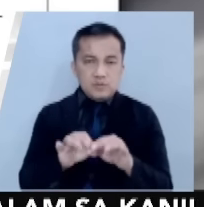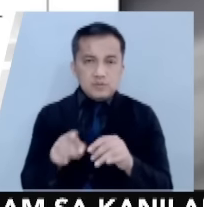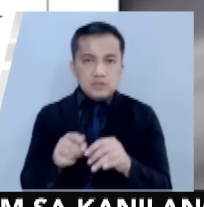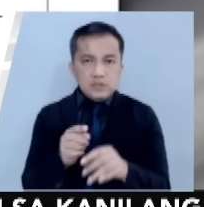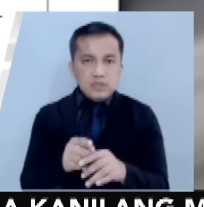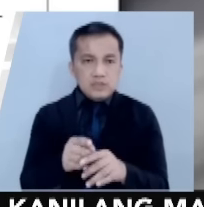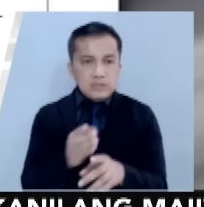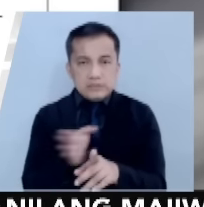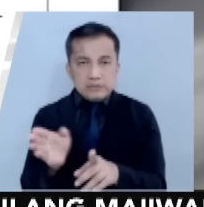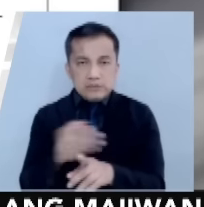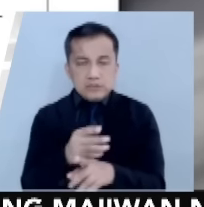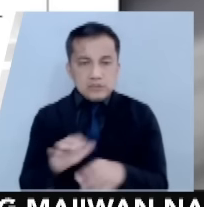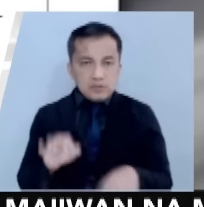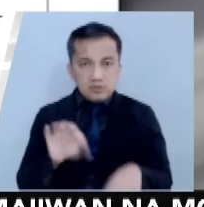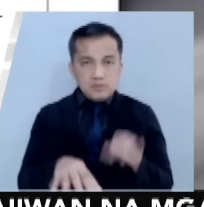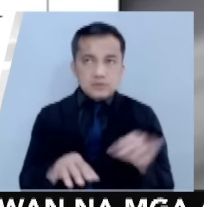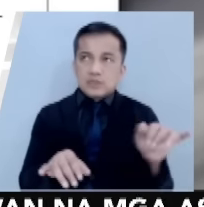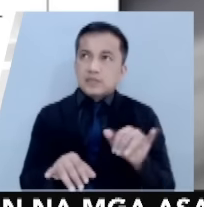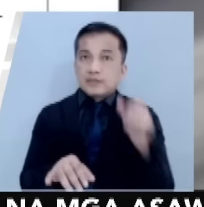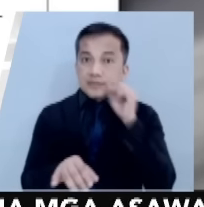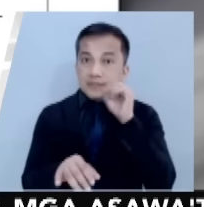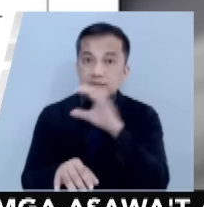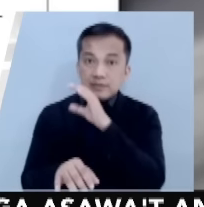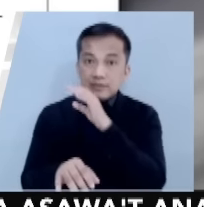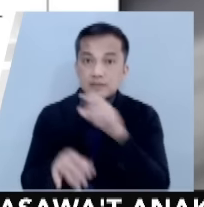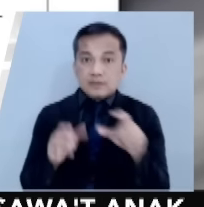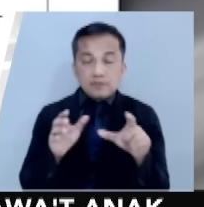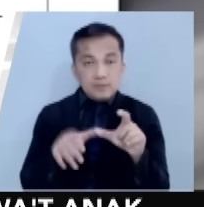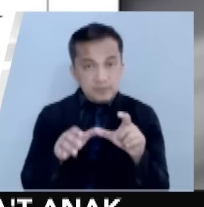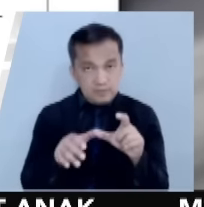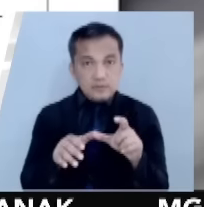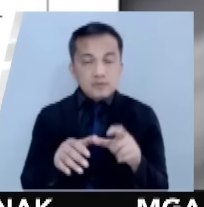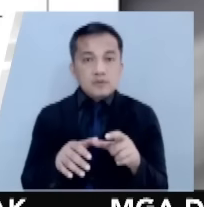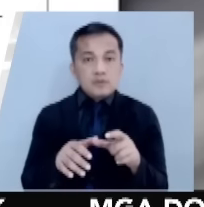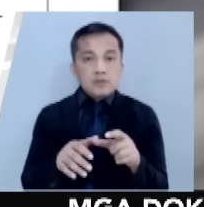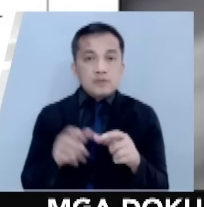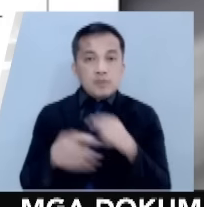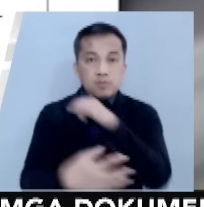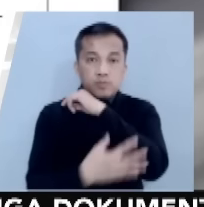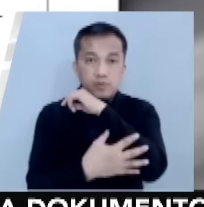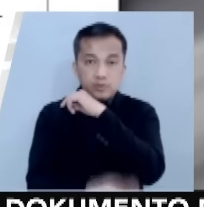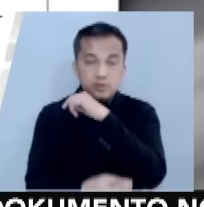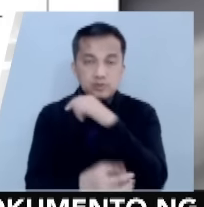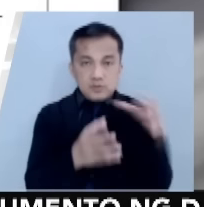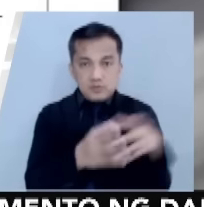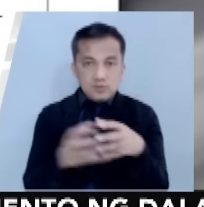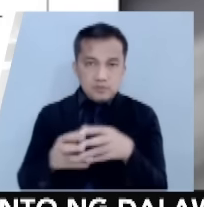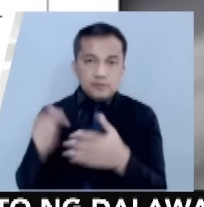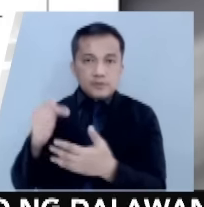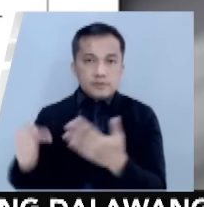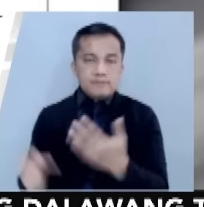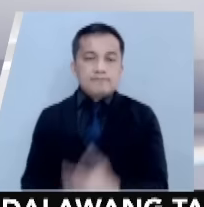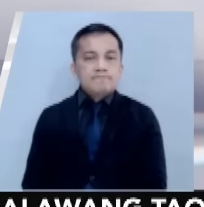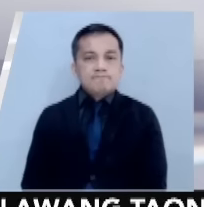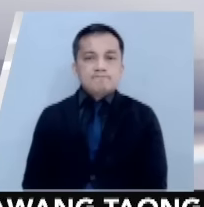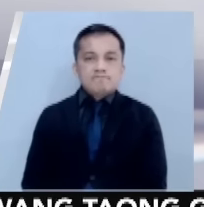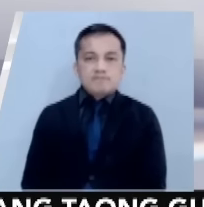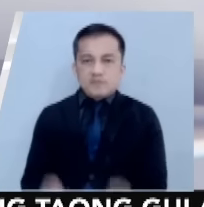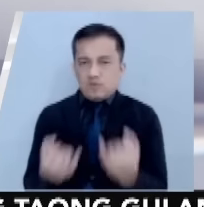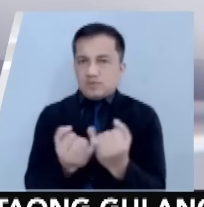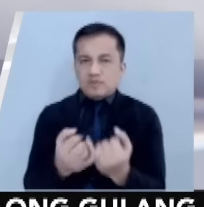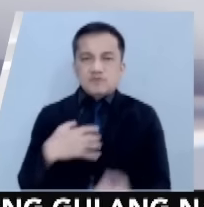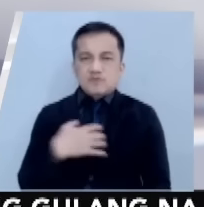gaya ng senior citizens, persons with disabilities, marginalized sectors at iba pa. Pumalag dyan ang PhilHealth. Hindi